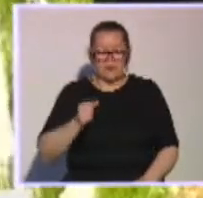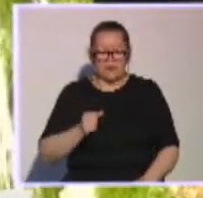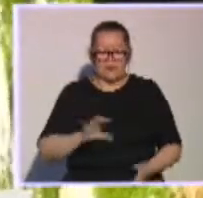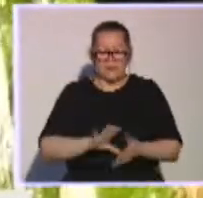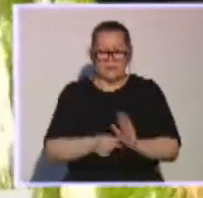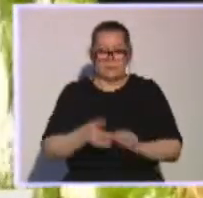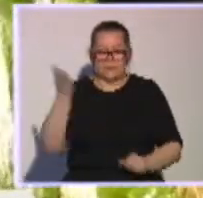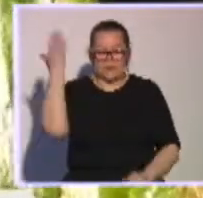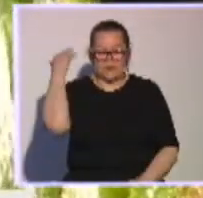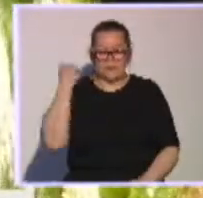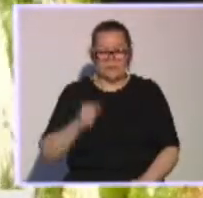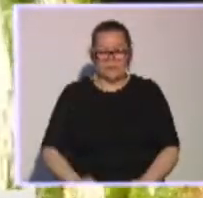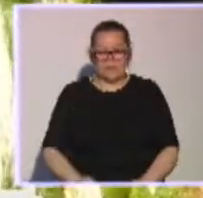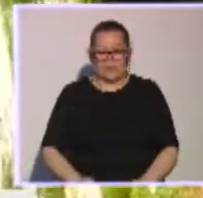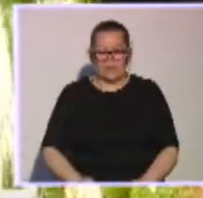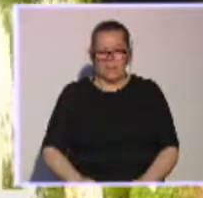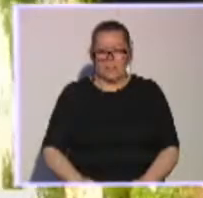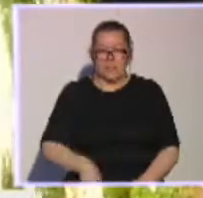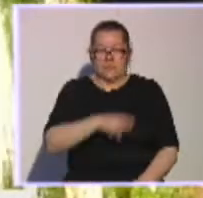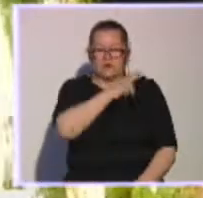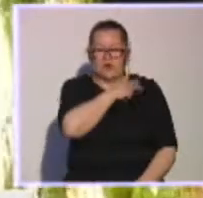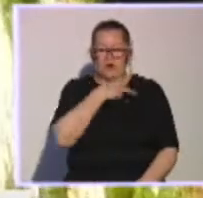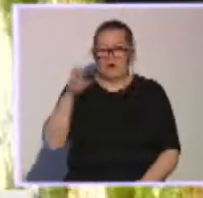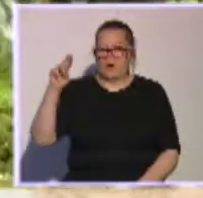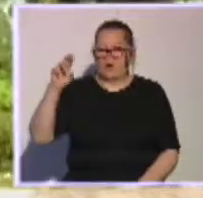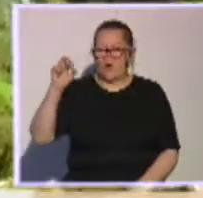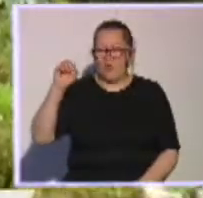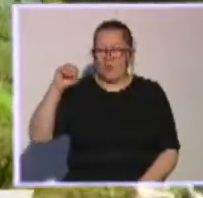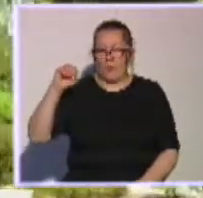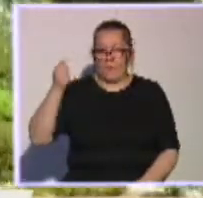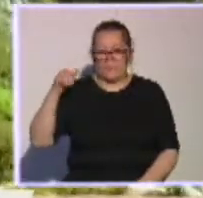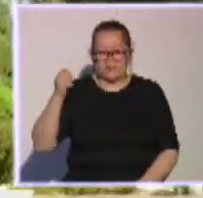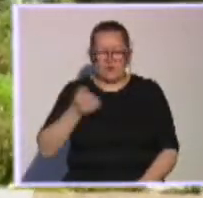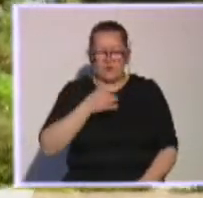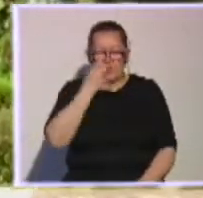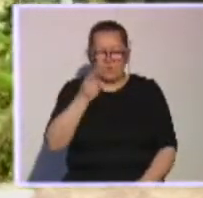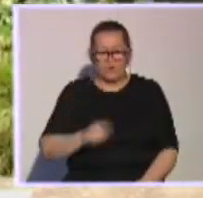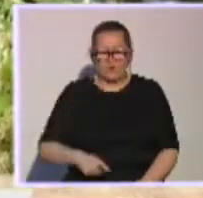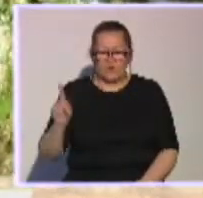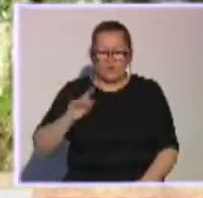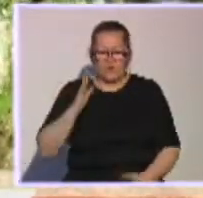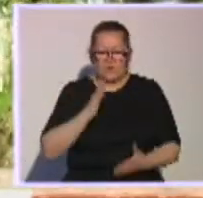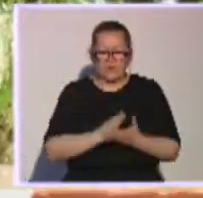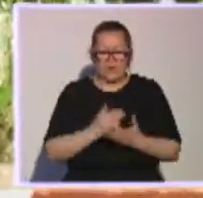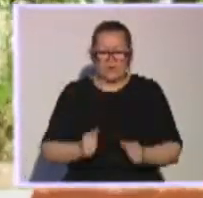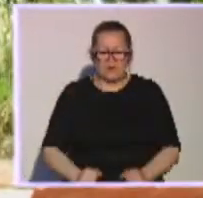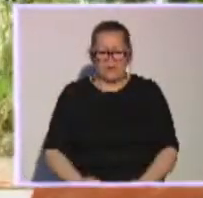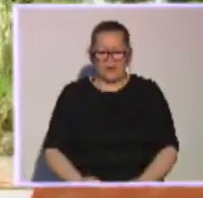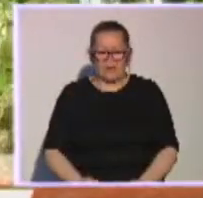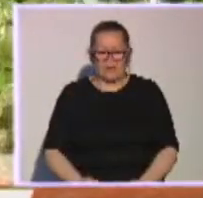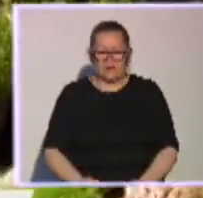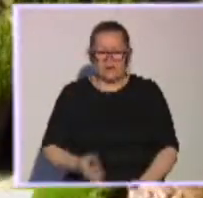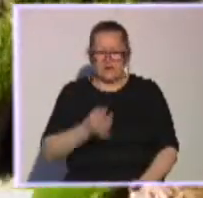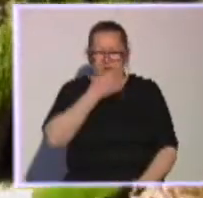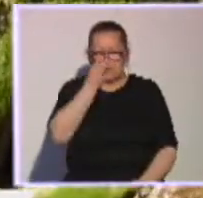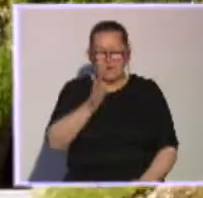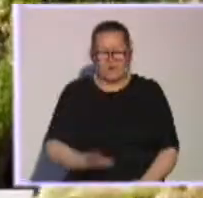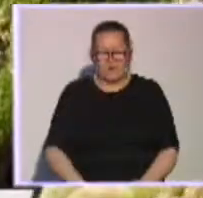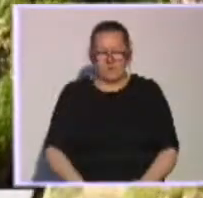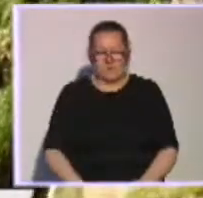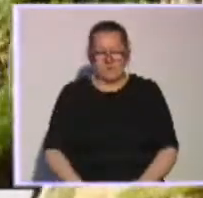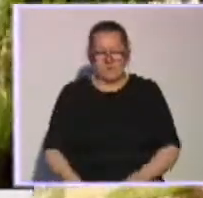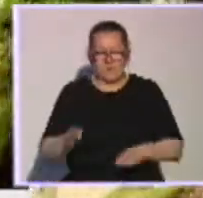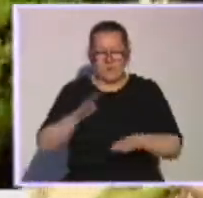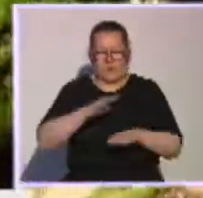comunicat de presă, reprezentanții RomSilva au respins ipoteza prăbușirii cascadei din cauza intervenției omului. Cascada s-a format în timp prin